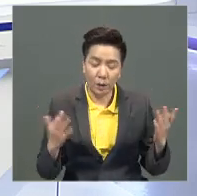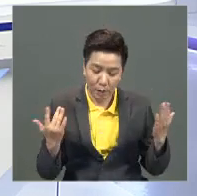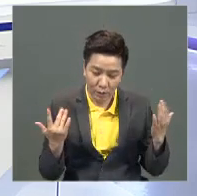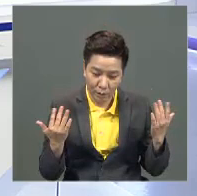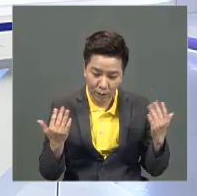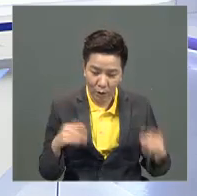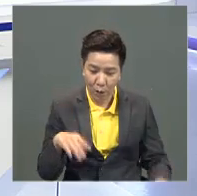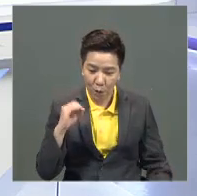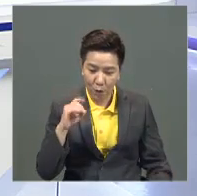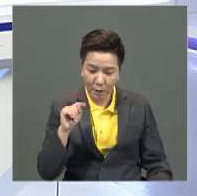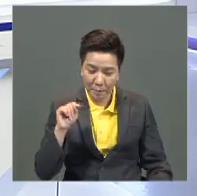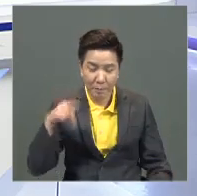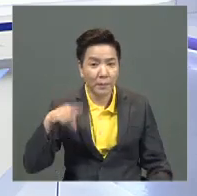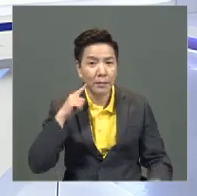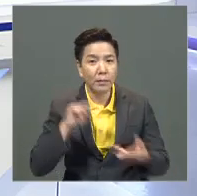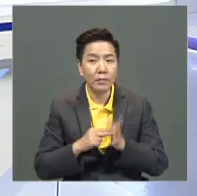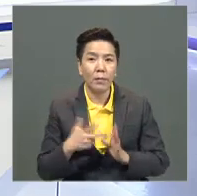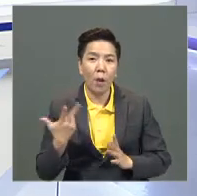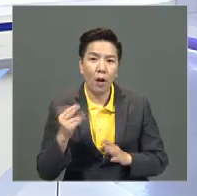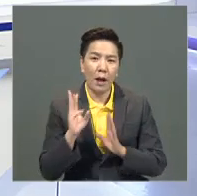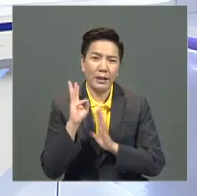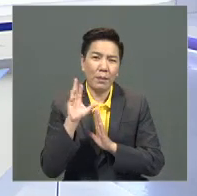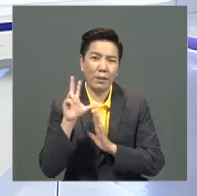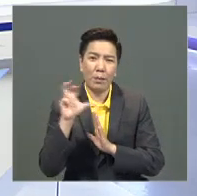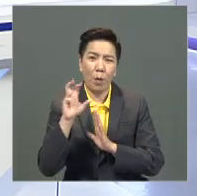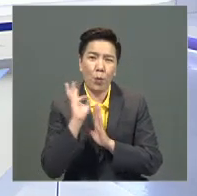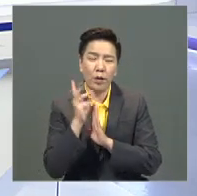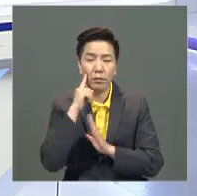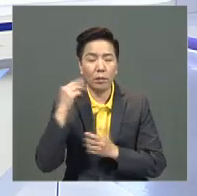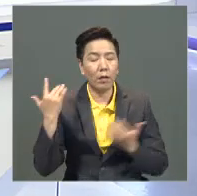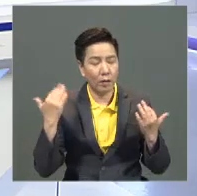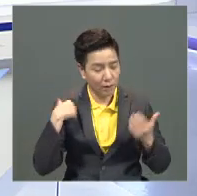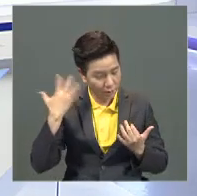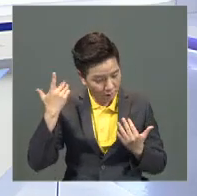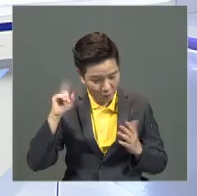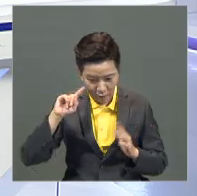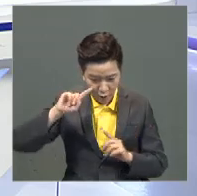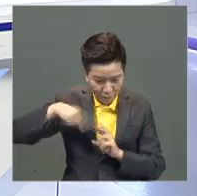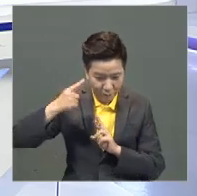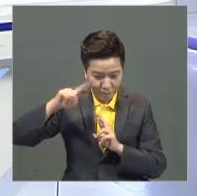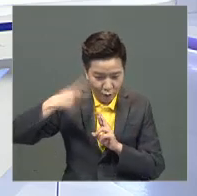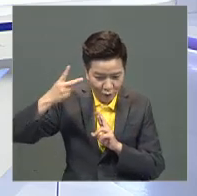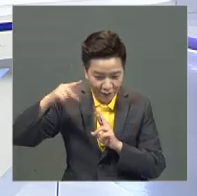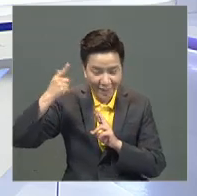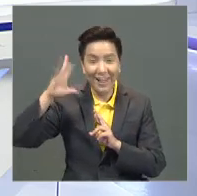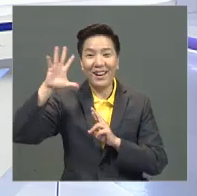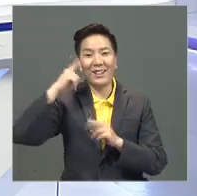ใหม่ใช่นะฮะถ้าใครที่เหมือนผมน่าจะเป็นคนส่วนใหญ่ของประเทศนะก็คือว่าลงเข้าไปเรียบร้อยแล้วก็รอรหัสotp Audiพี่เนี่ยเขาจะเข้าดาว 300วินาทีหรือว่านาทีผมรอมเหรียญ 5